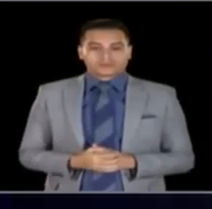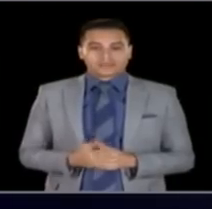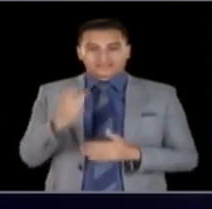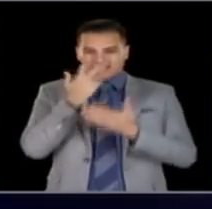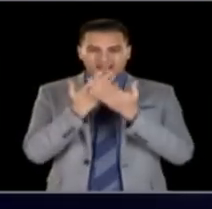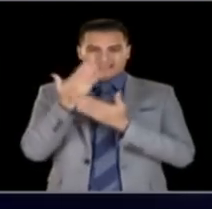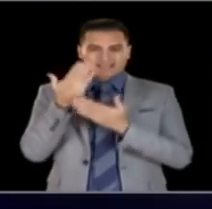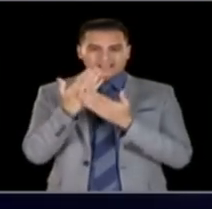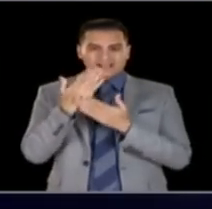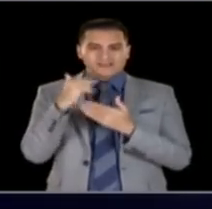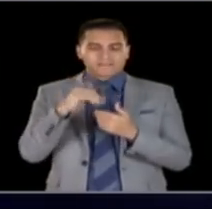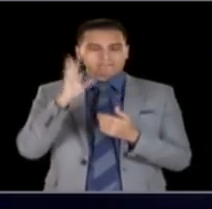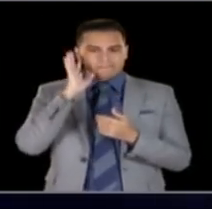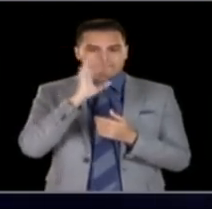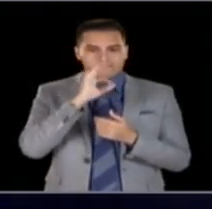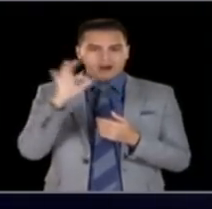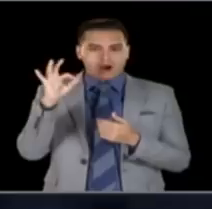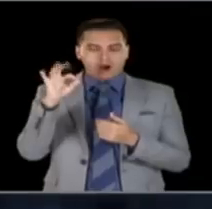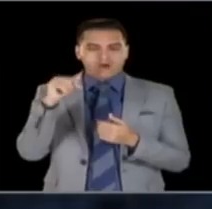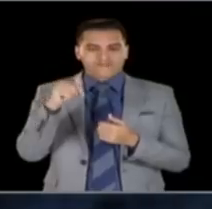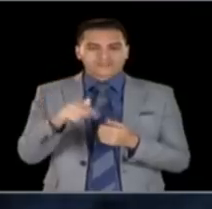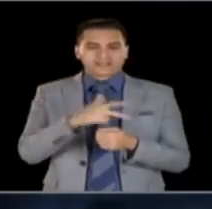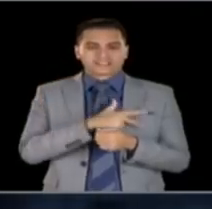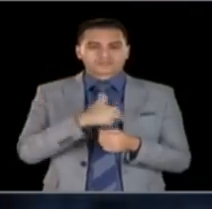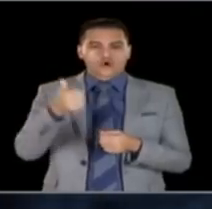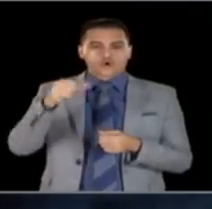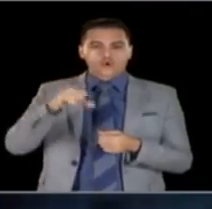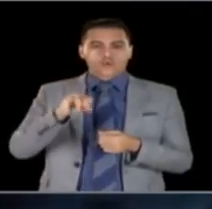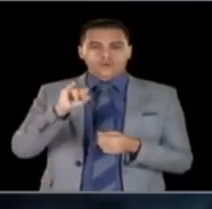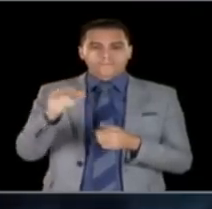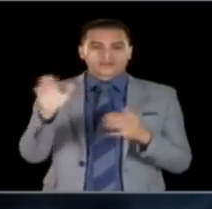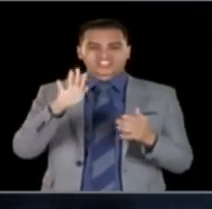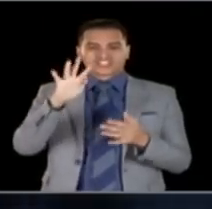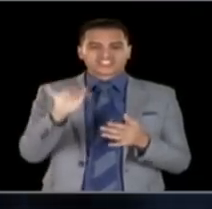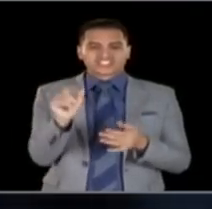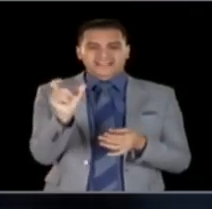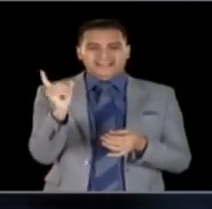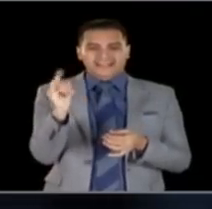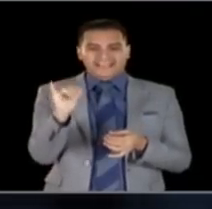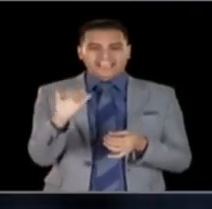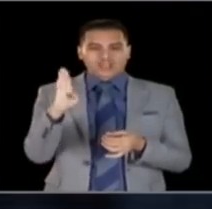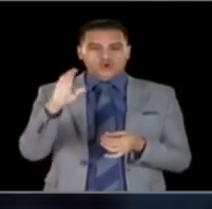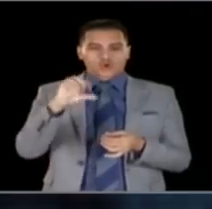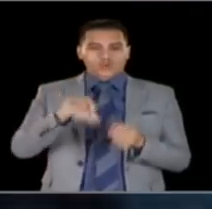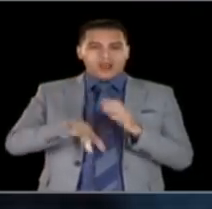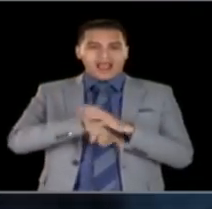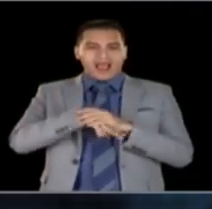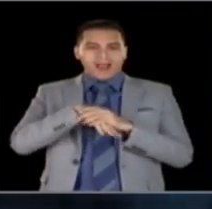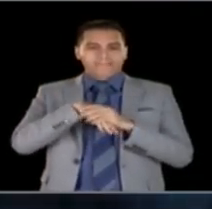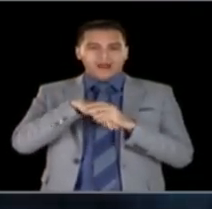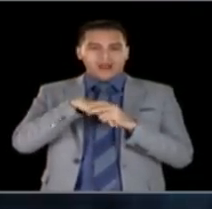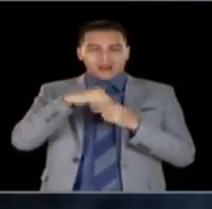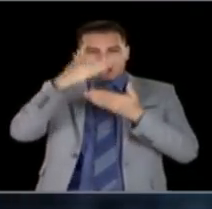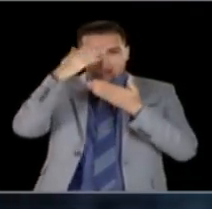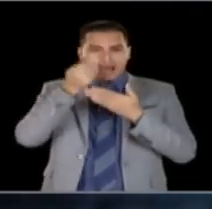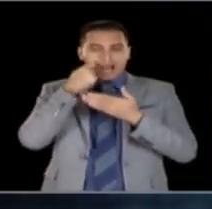تاريخ نفذت طائفة أم شينريكيو بعض العمليات الإرهابية